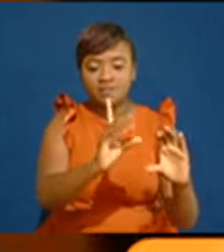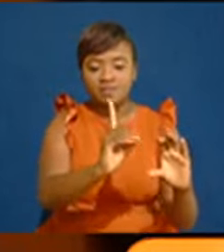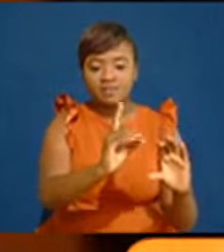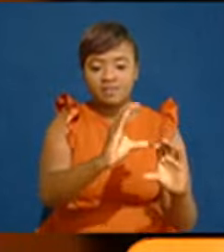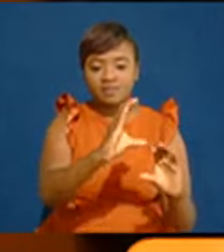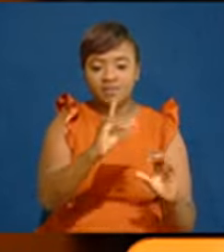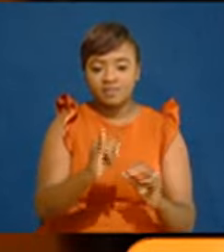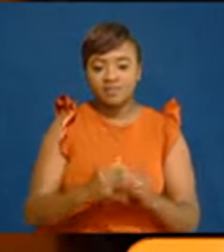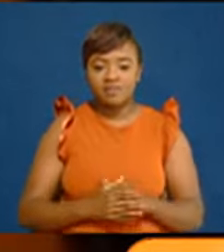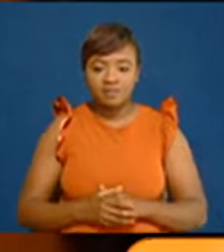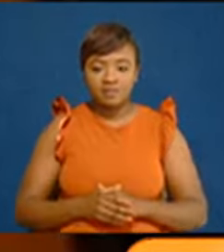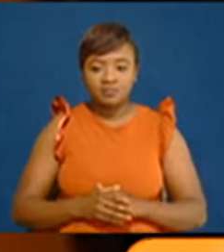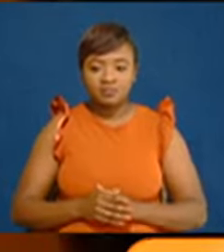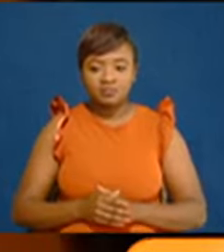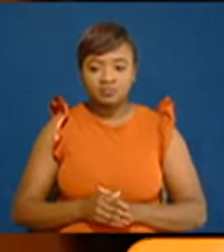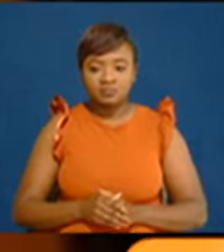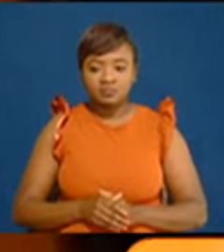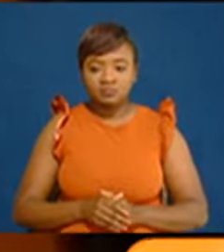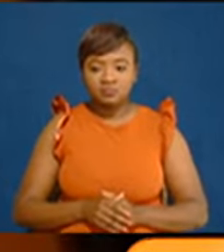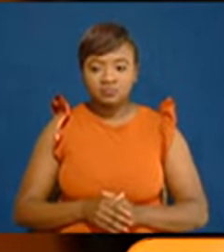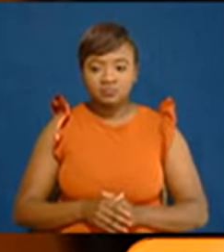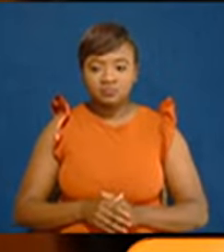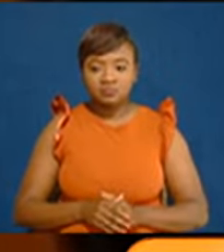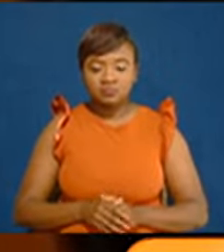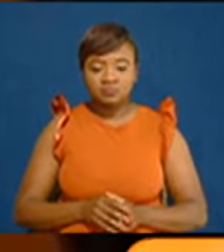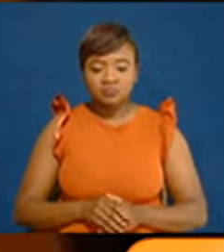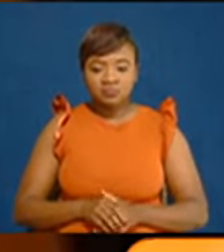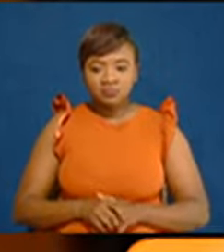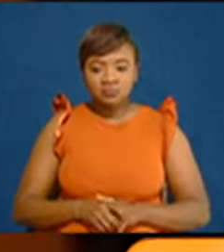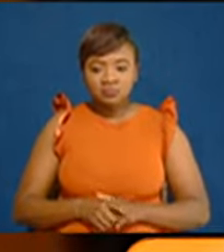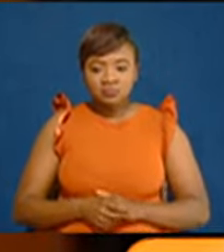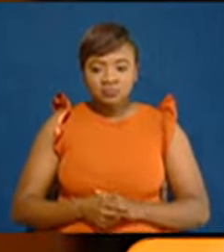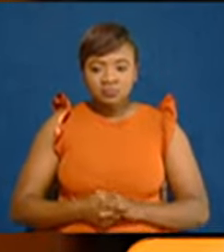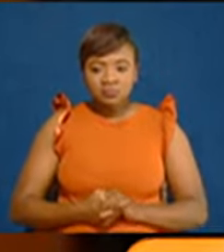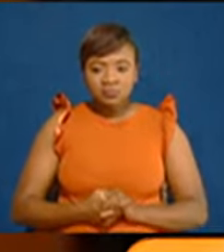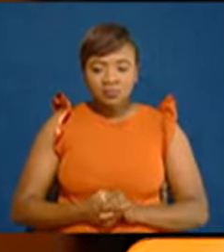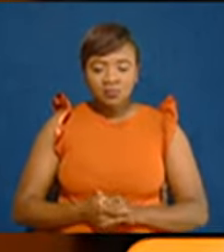Ben Kirui, runinga ya Citizen, Nairobi.